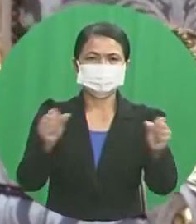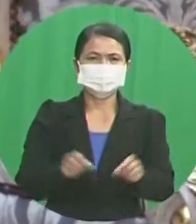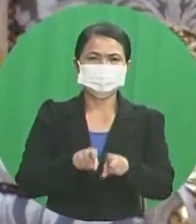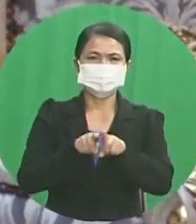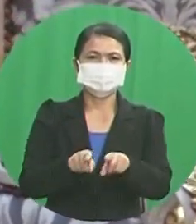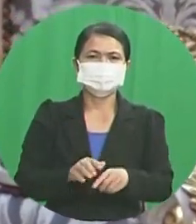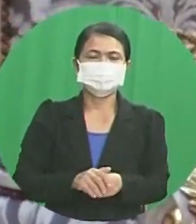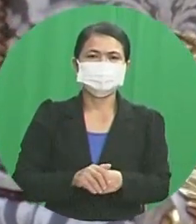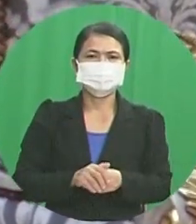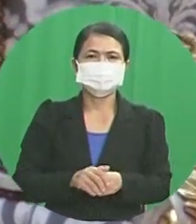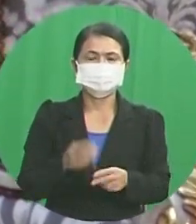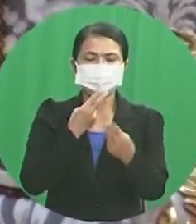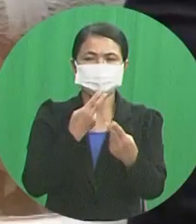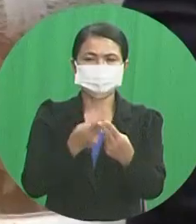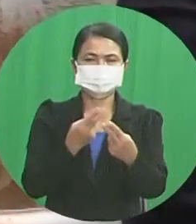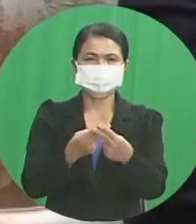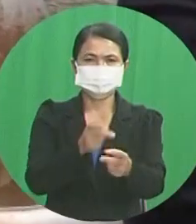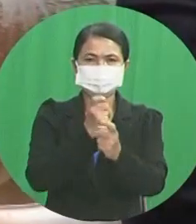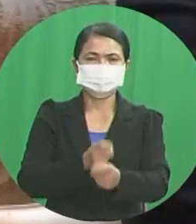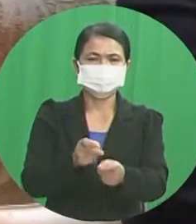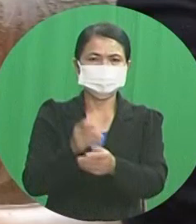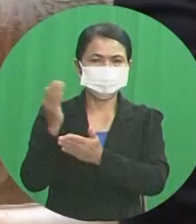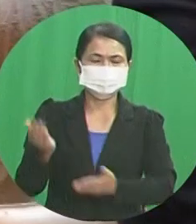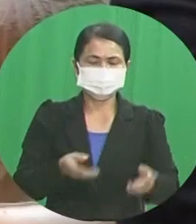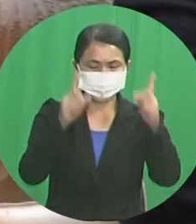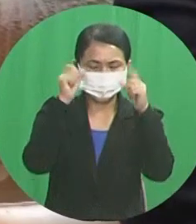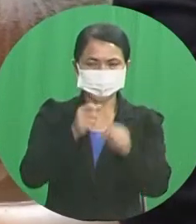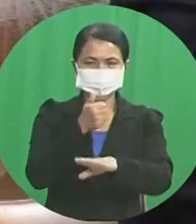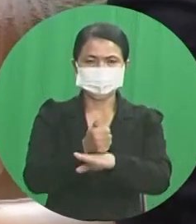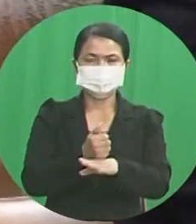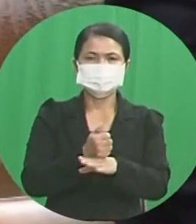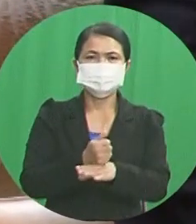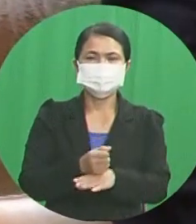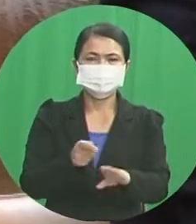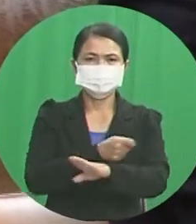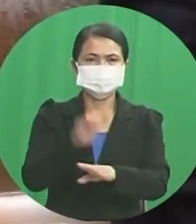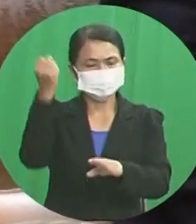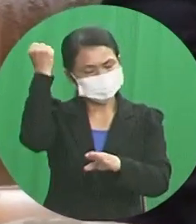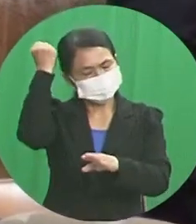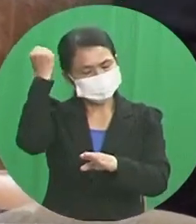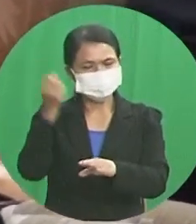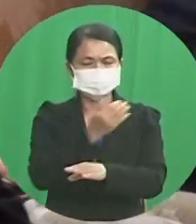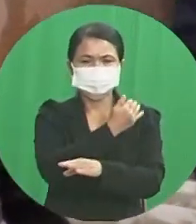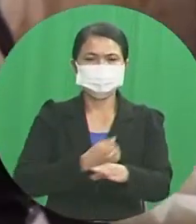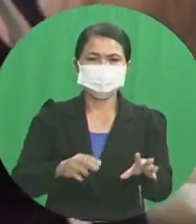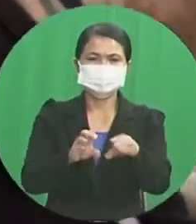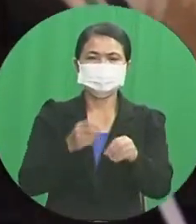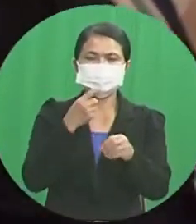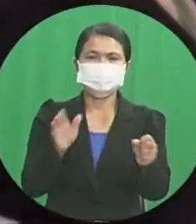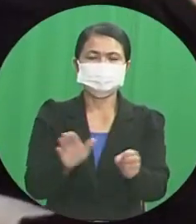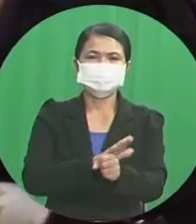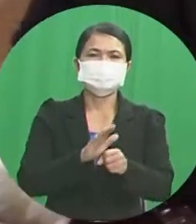ងដែរឆ្លើយតបចំពោះការគោរពអញ្ជើញរបស់ឯកឧត្តមប្រធានរដ្ឋឡាវសម្ដេចបានទទួលយកនិងបានសន្យា